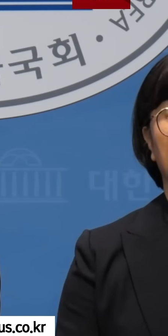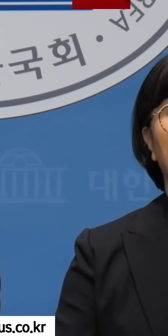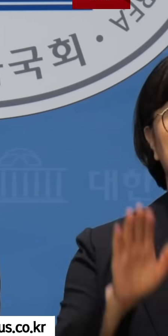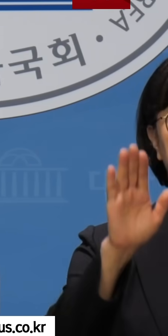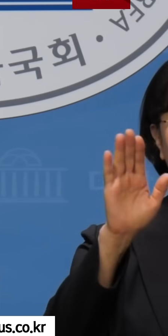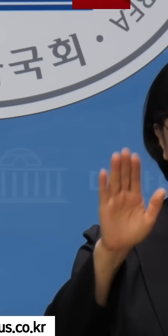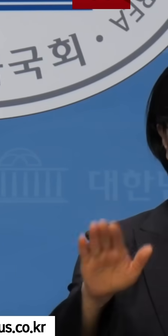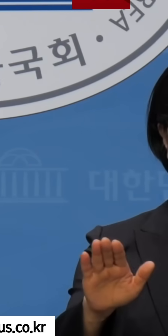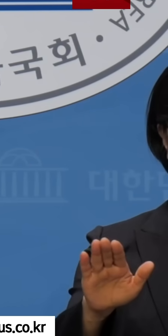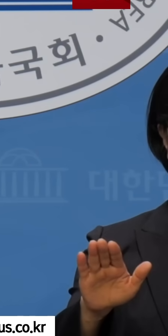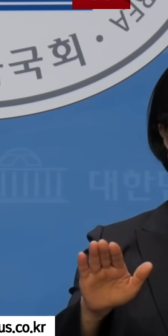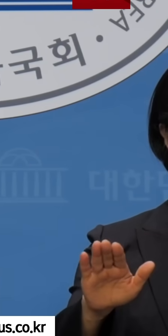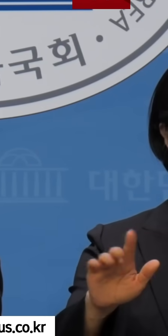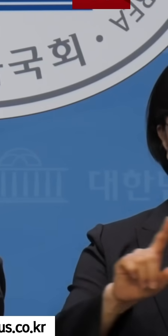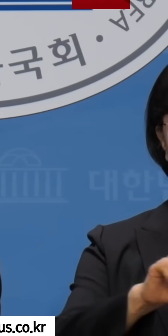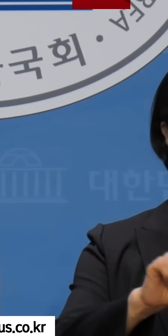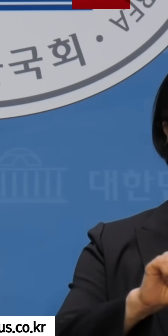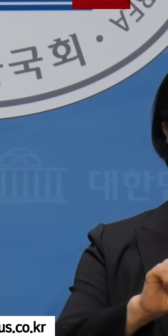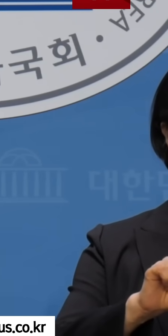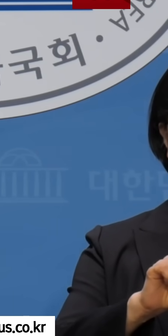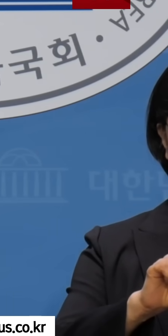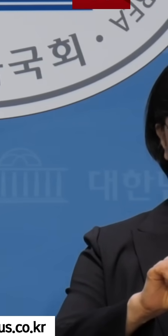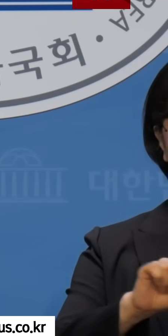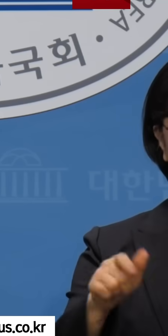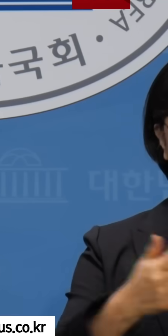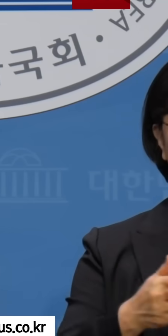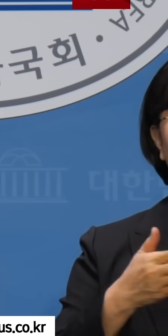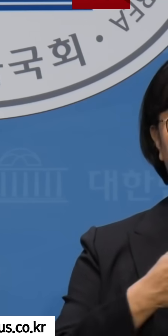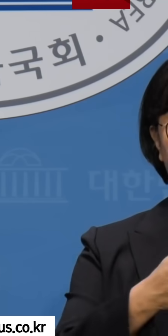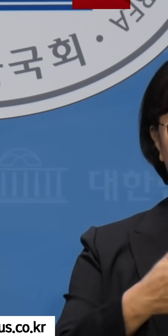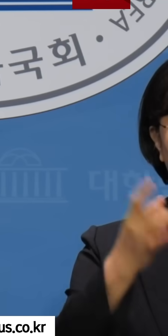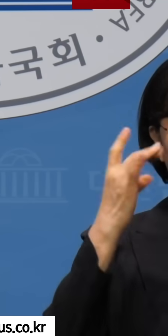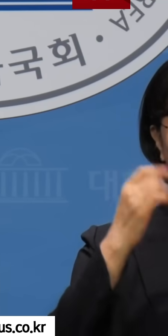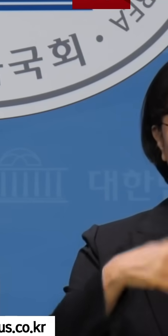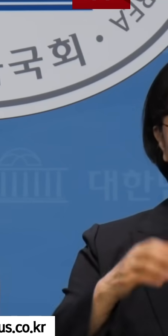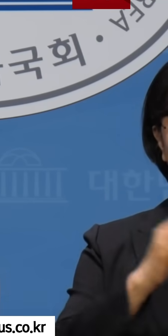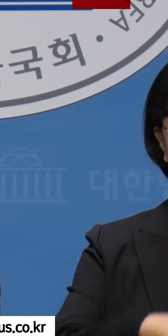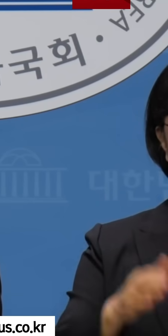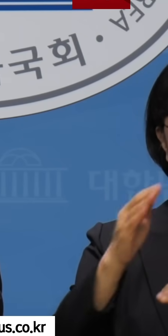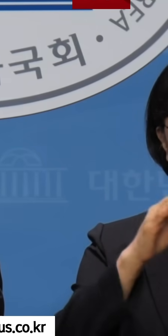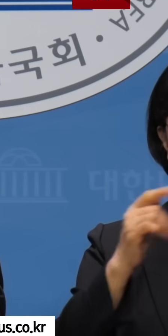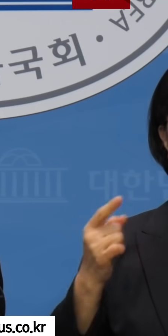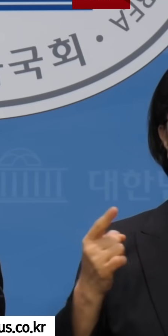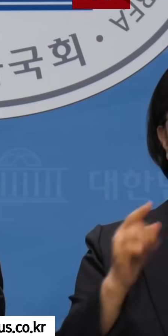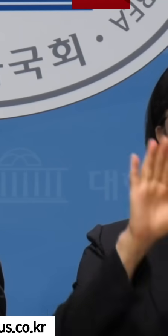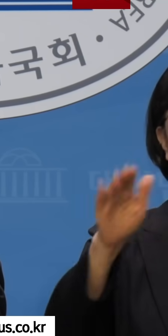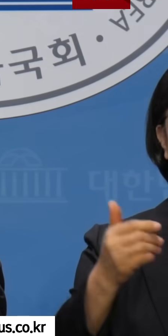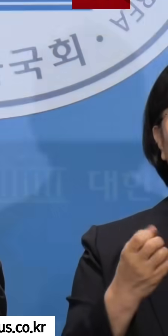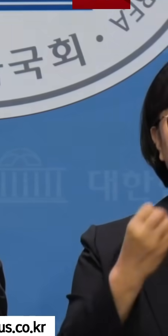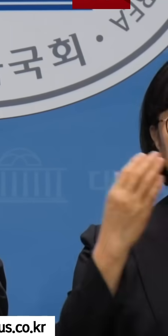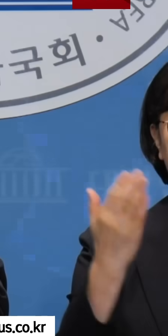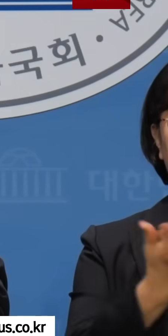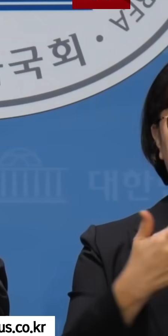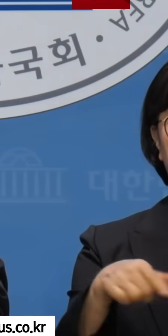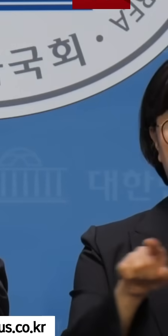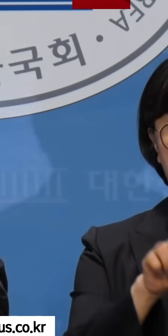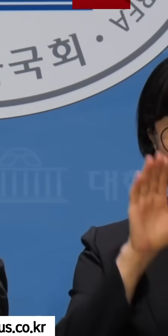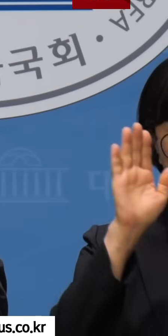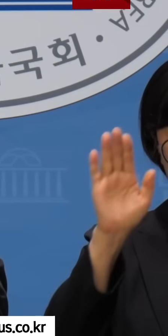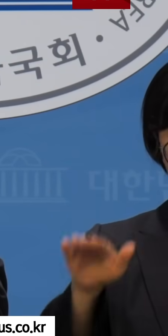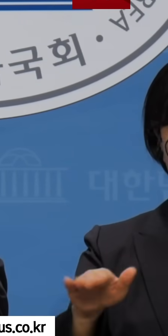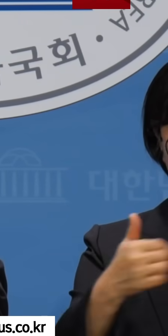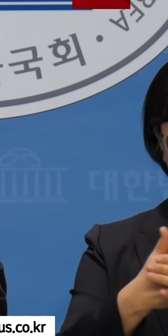미래 대연합을 제안합니다. 원칙과 상식 위에서 국민의 삶을 바꾸고 미래를 개척하기 위해